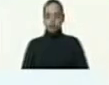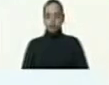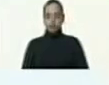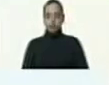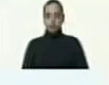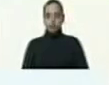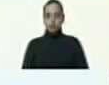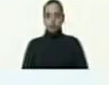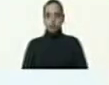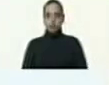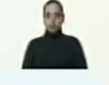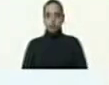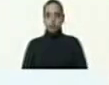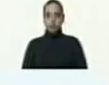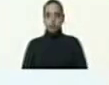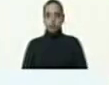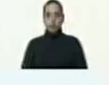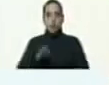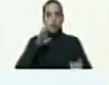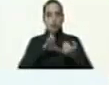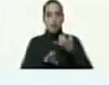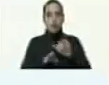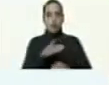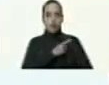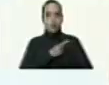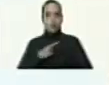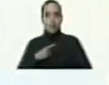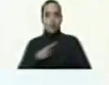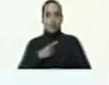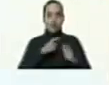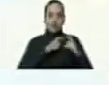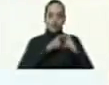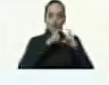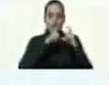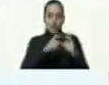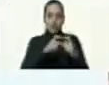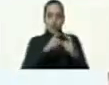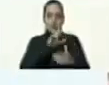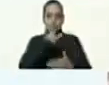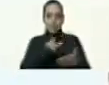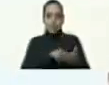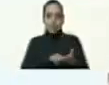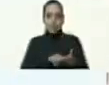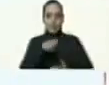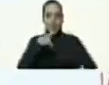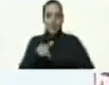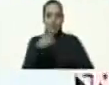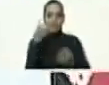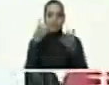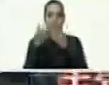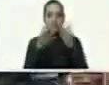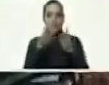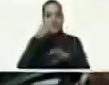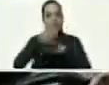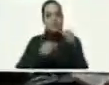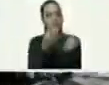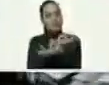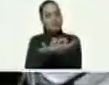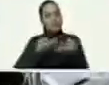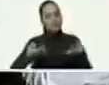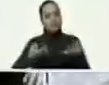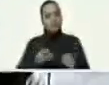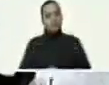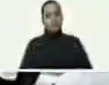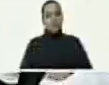最后，衷心祝愿第15届委内瑞拉国际图书博览会取得圆满的成功，预祝中国主宾国活动取得圆满成功。谢谢大家。 Finalmente, deseo con todo mi corazón que esta edición de la Filben sea un éxito total, que